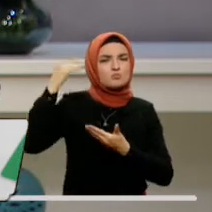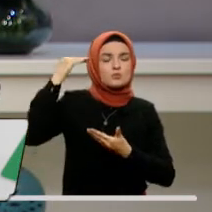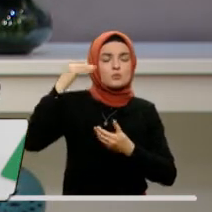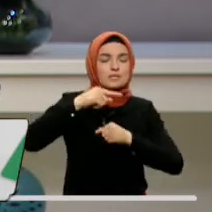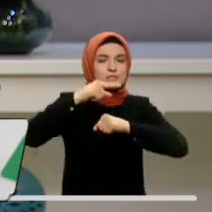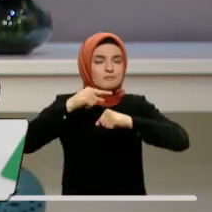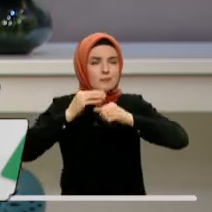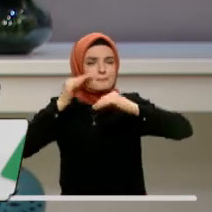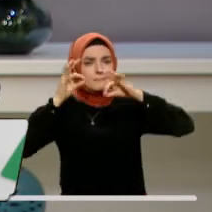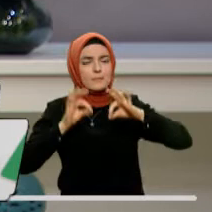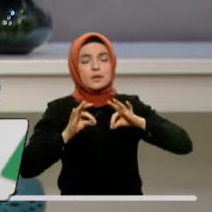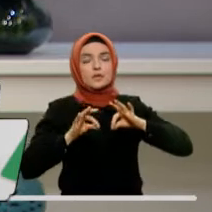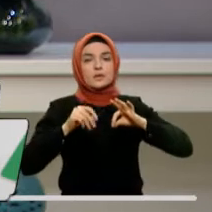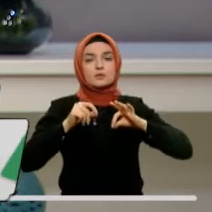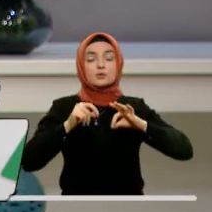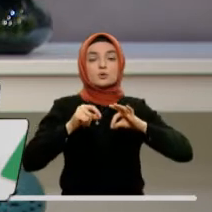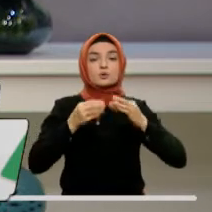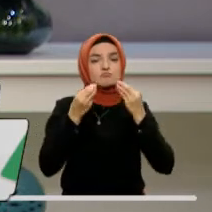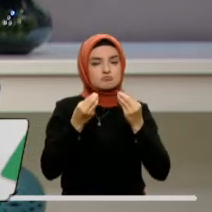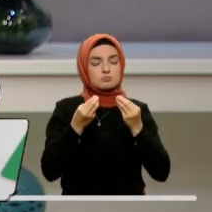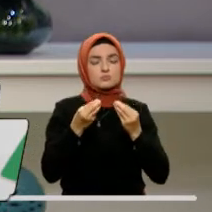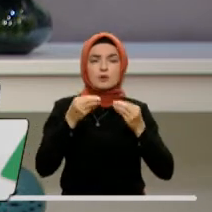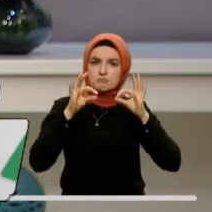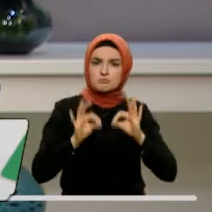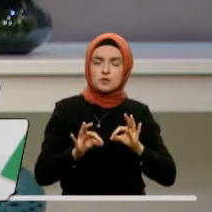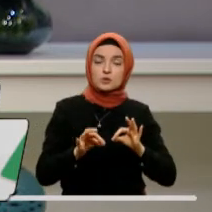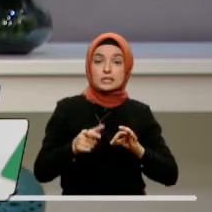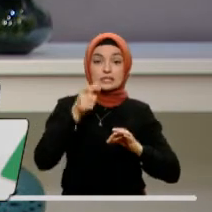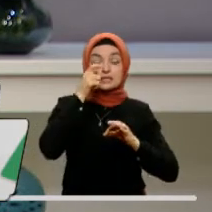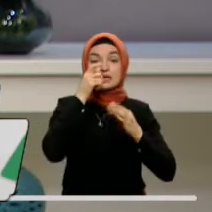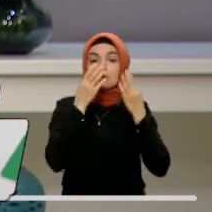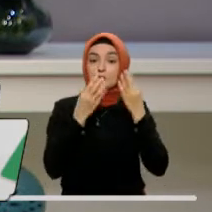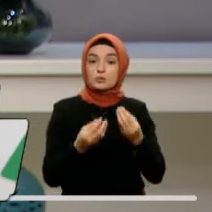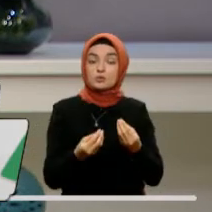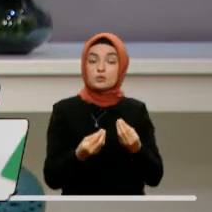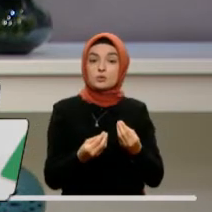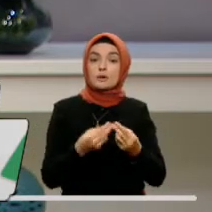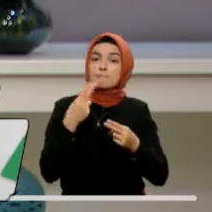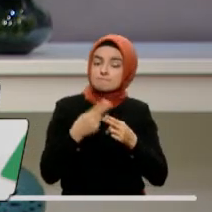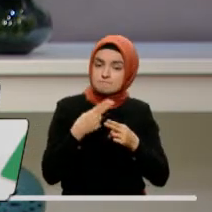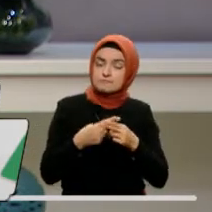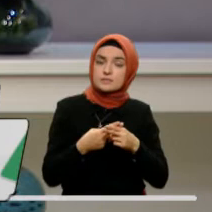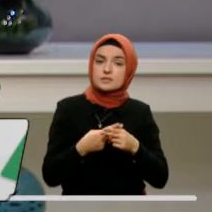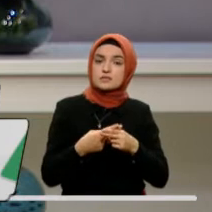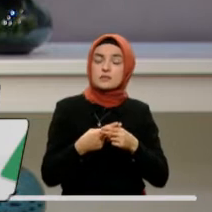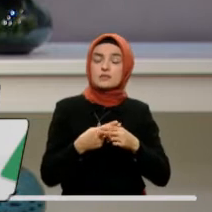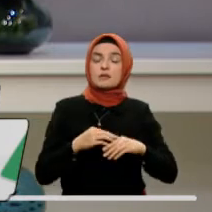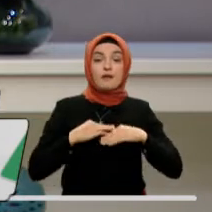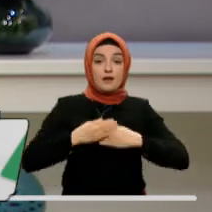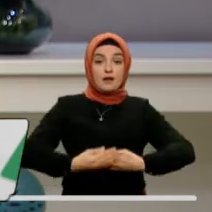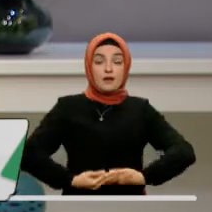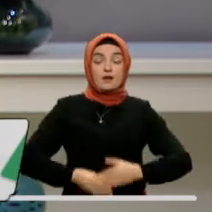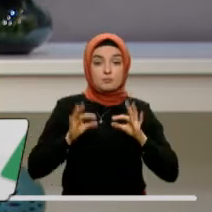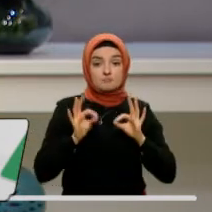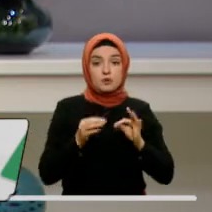başladıkça başta çok idealist başlayabiliyoruz. Evet. Çok dikkatli oluyoruz. Mesela biraz önce anne karnında başlıyor dediniz. Evet. Sözlerinize